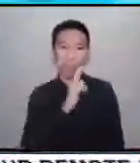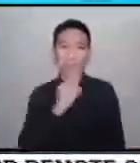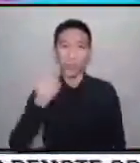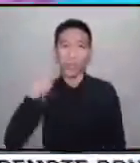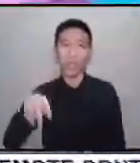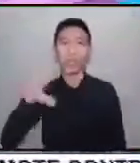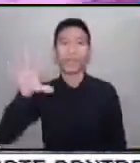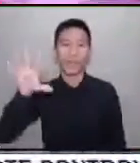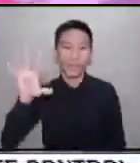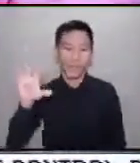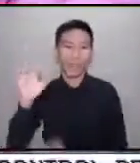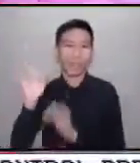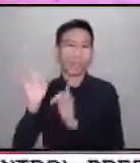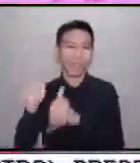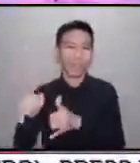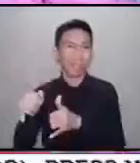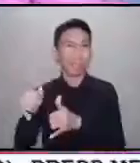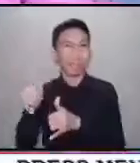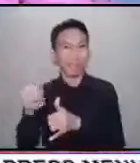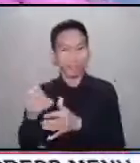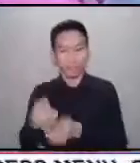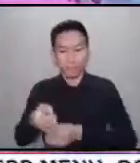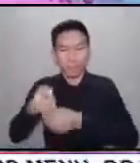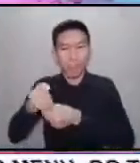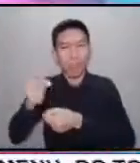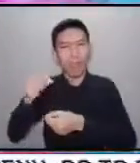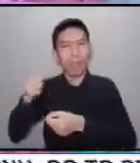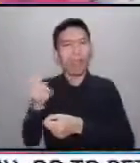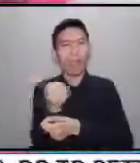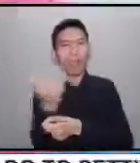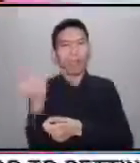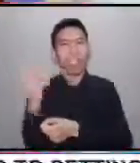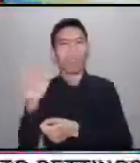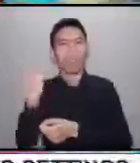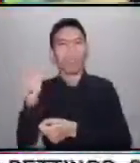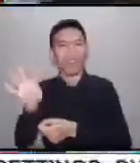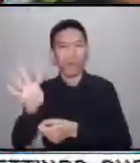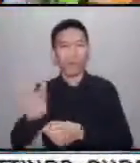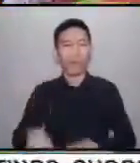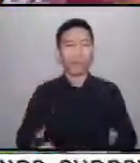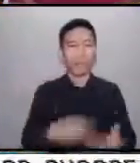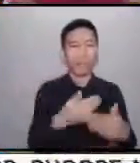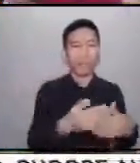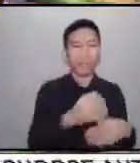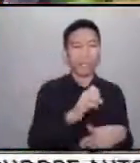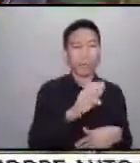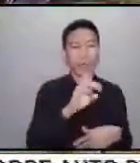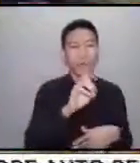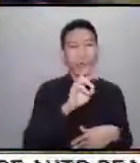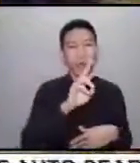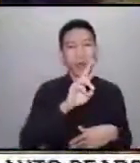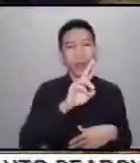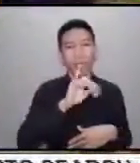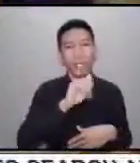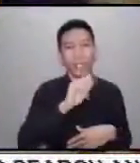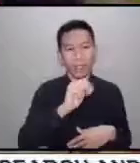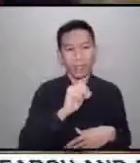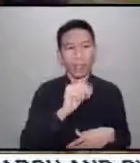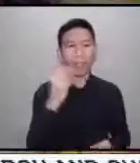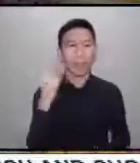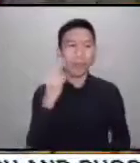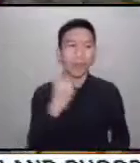pa rin for 24 pieces. Ang Ecuadorian rose, yan yung malalaking klase ng rosas, ay 100